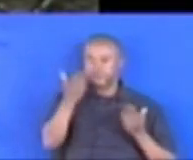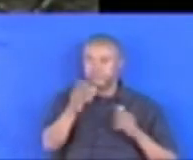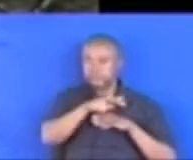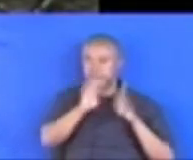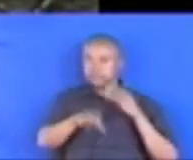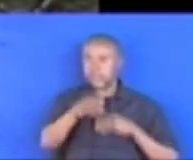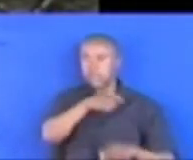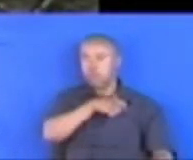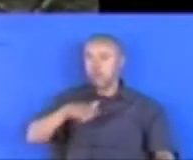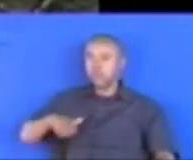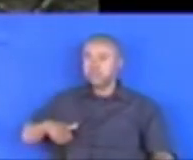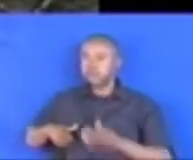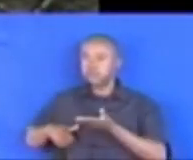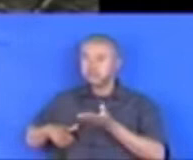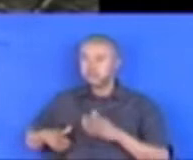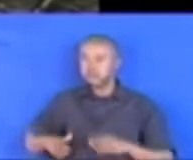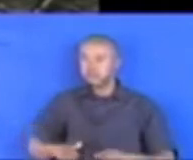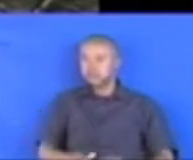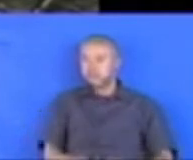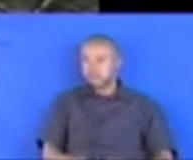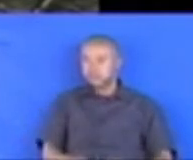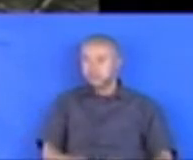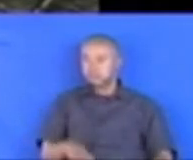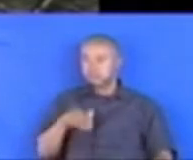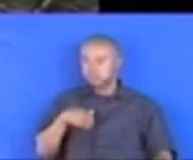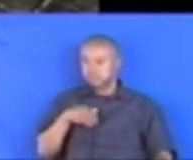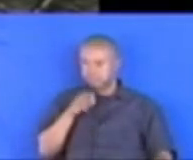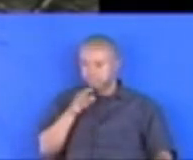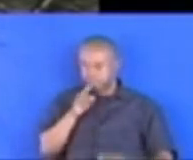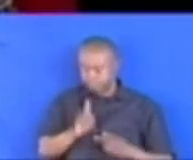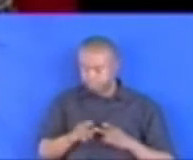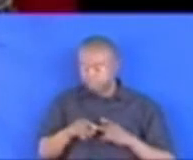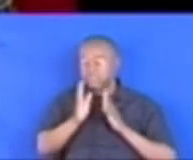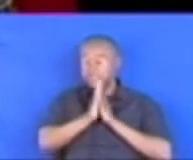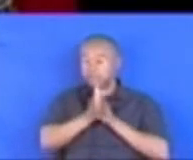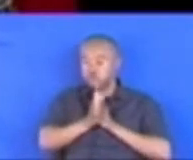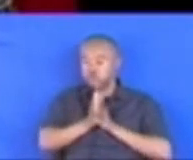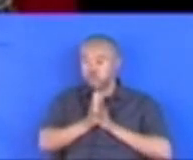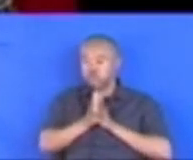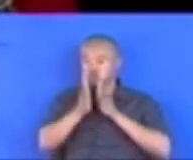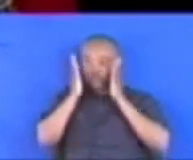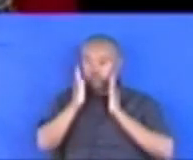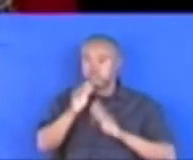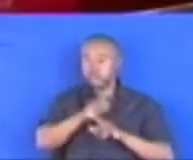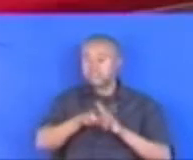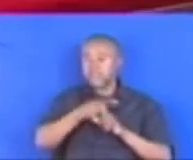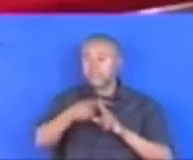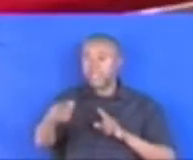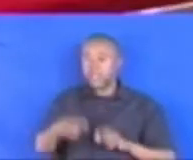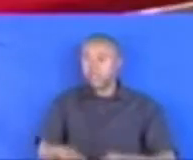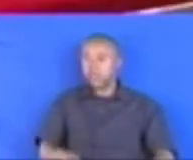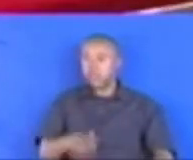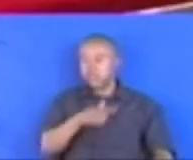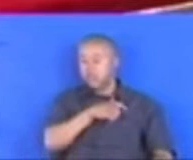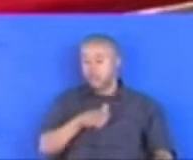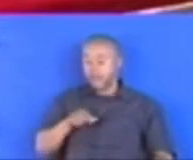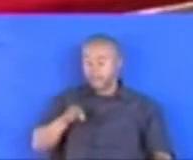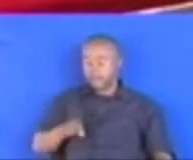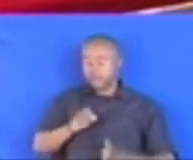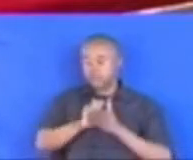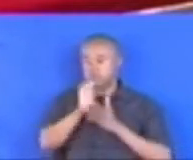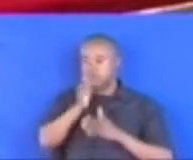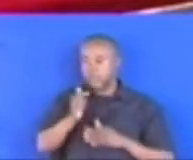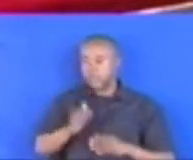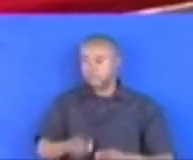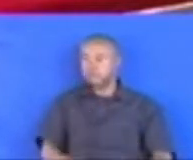makamu wa rais wa Jamhuri ya Muungano wa Tanzania. Kipekee sana namshukuru Mheshimiwa Samia Suluhu Hassan, rais wa Jamhuri ya Muungano wa